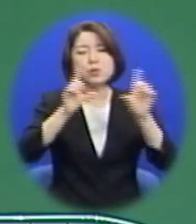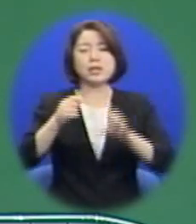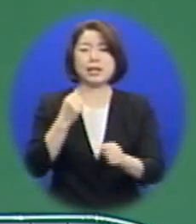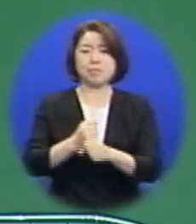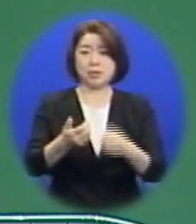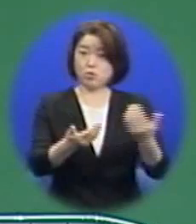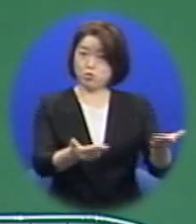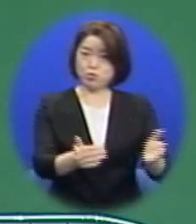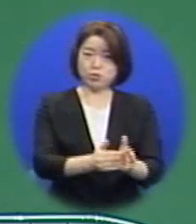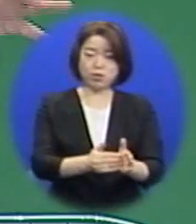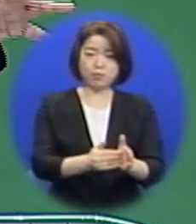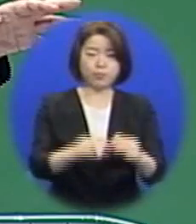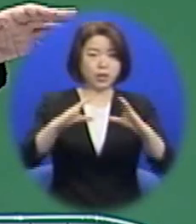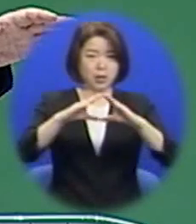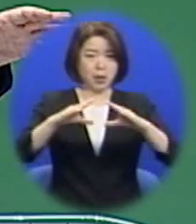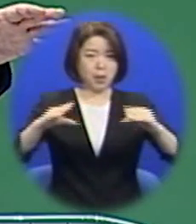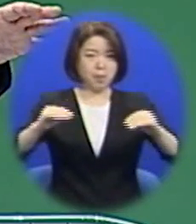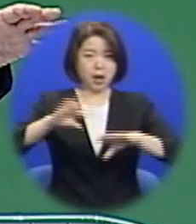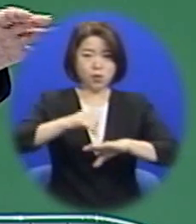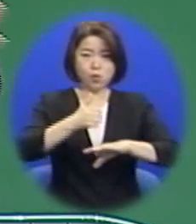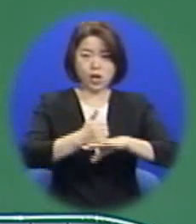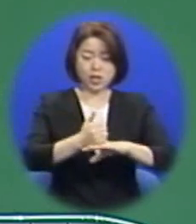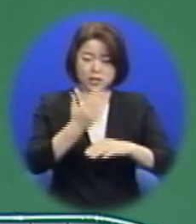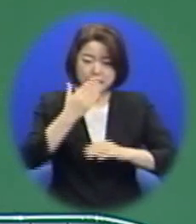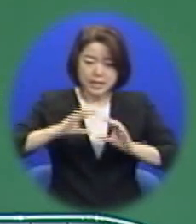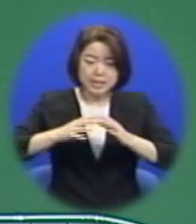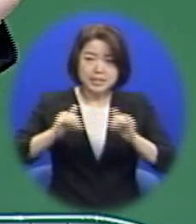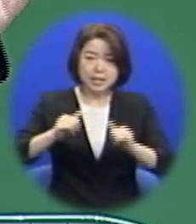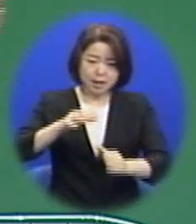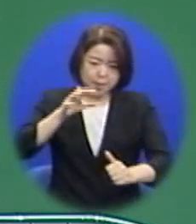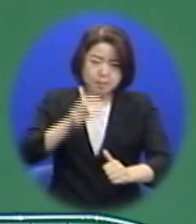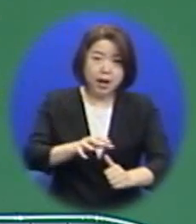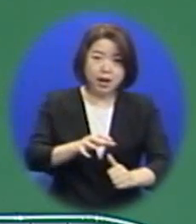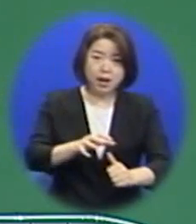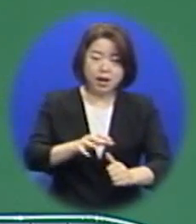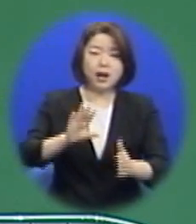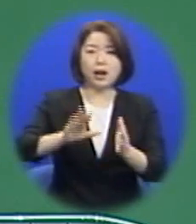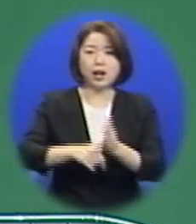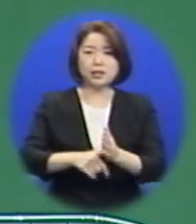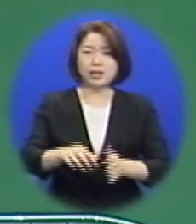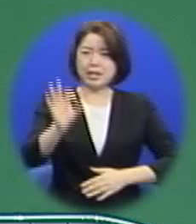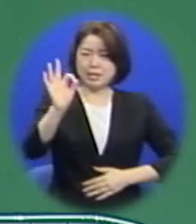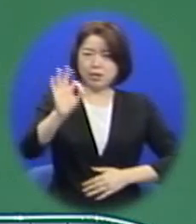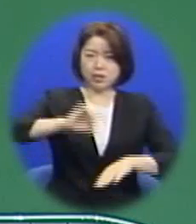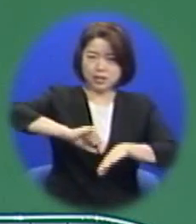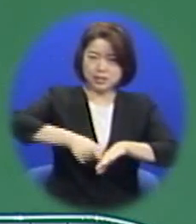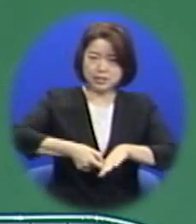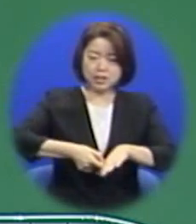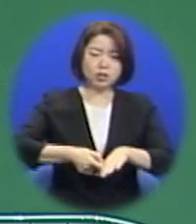바로 왕이 이스라엘 백성을 억압할 때 하나님께서는 열 가지 재앙으로 이스라엘 백성들을